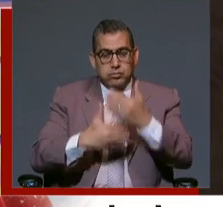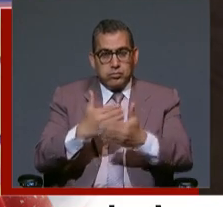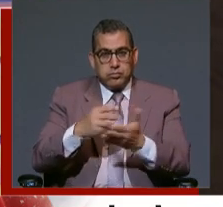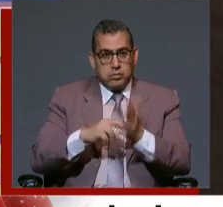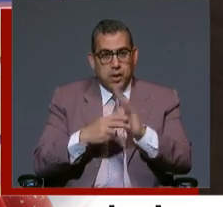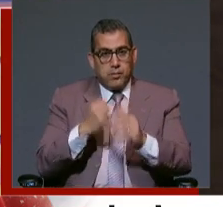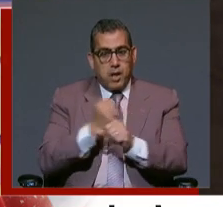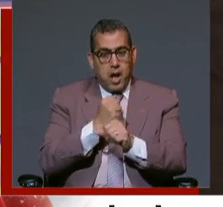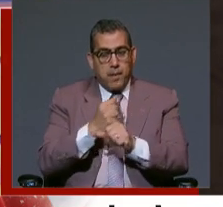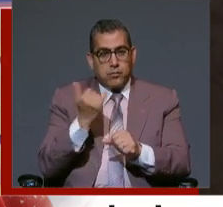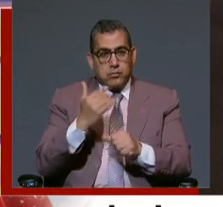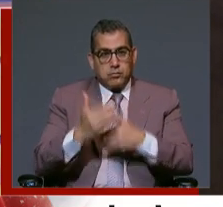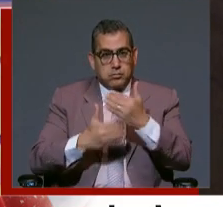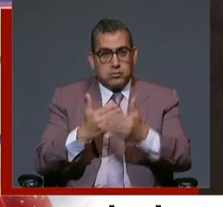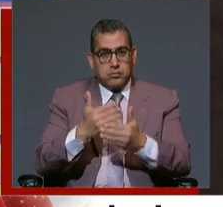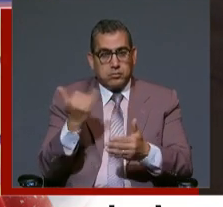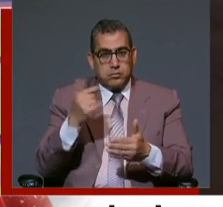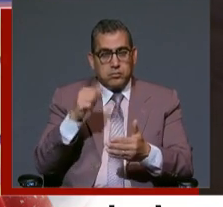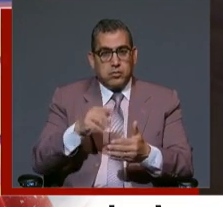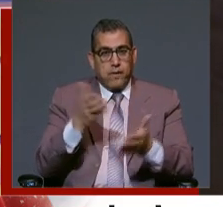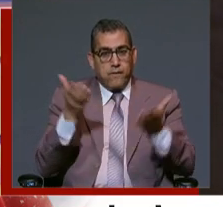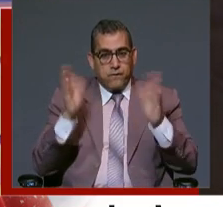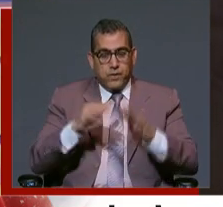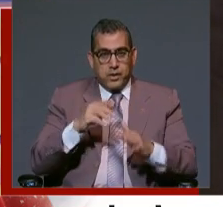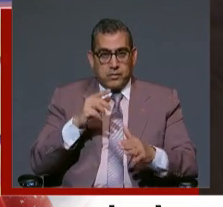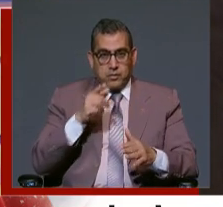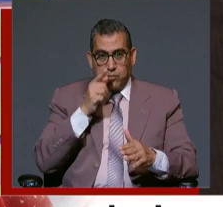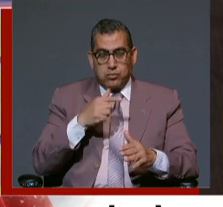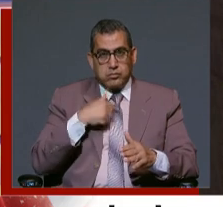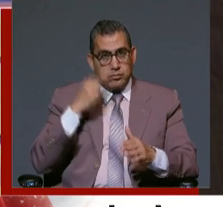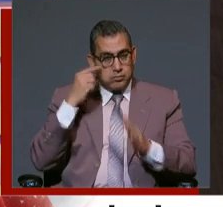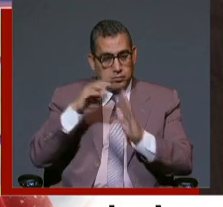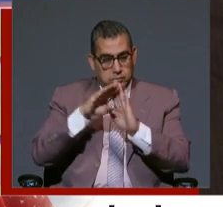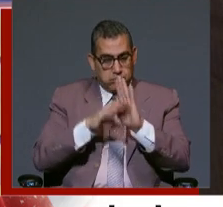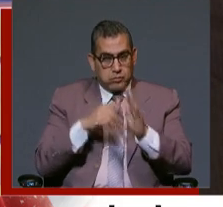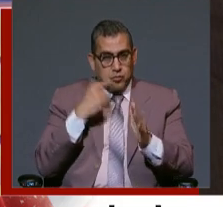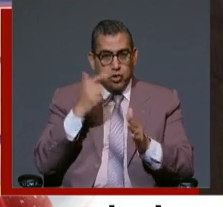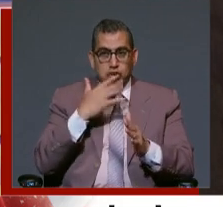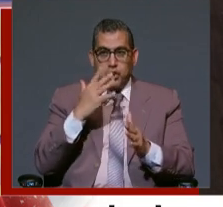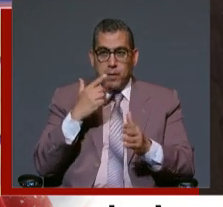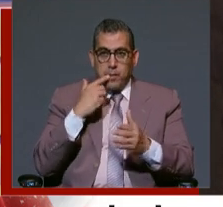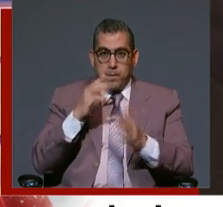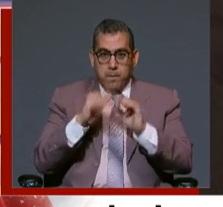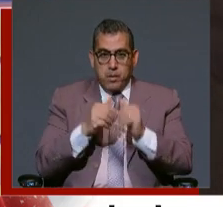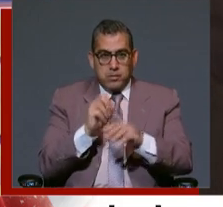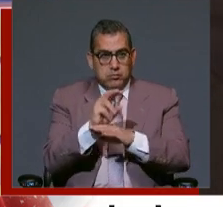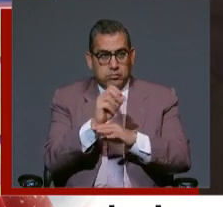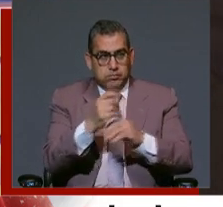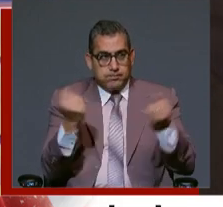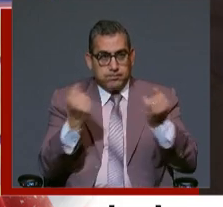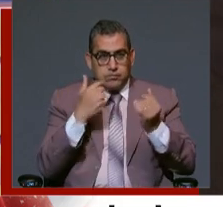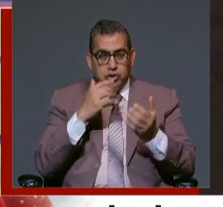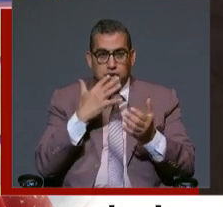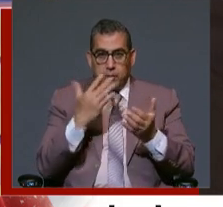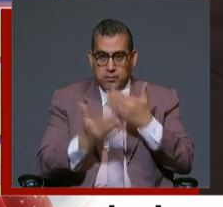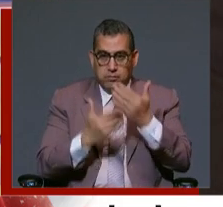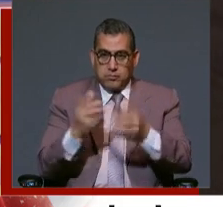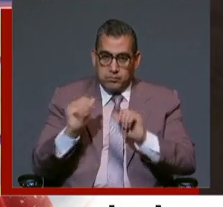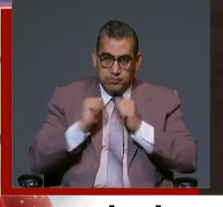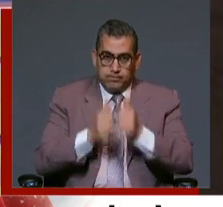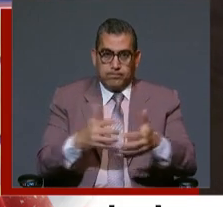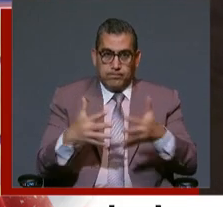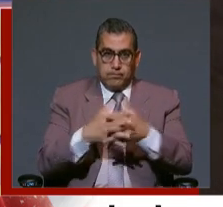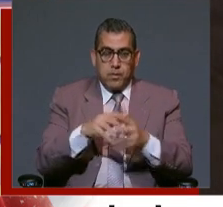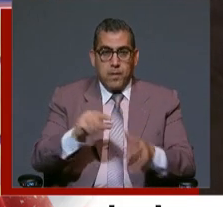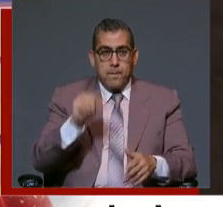هتكون موجودة. اكيد في بلان كبير جدا. احنا بنعد طاقة هائلة من الشباب المتعلم المصري ان هو يكون موجود. عندنا